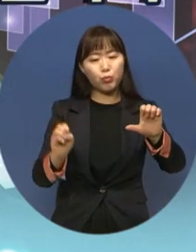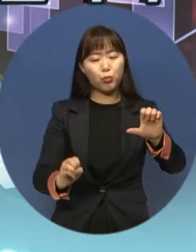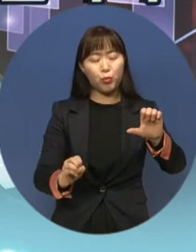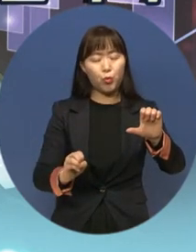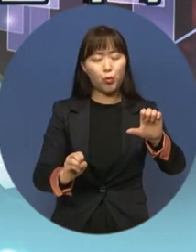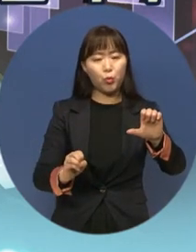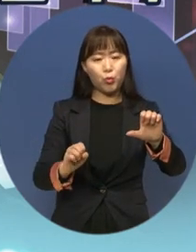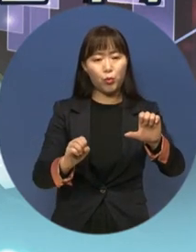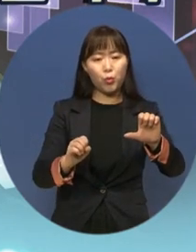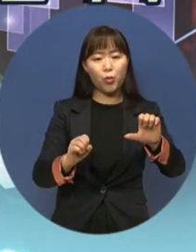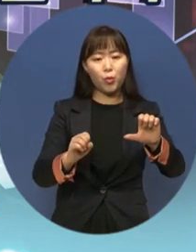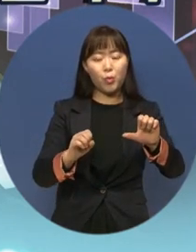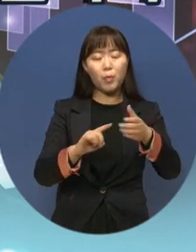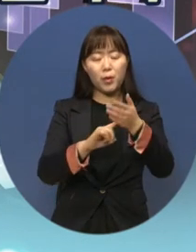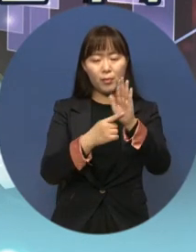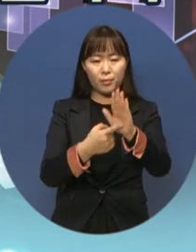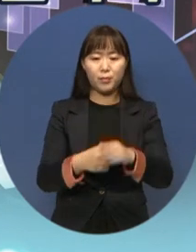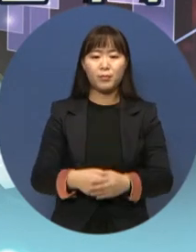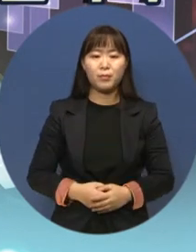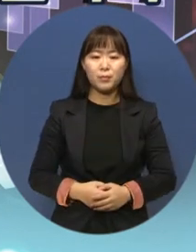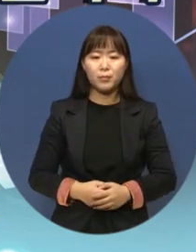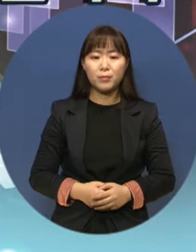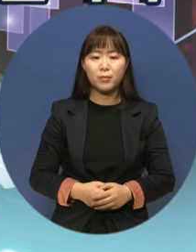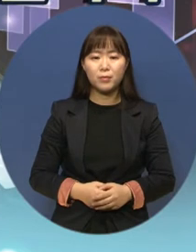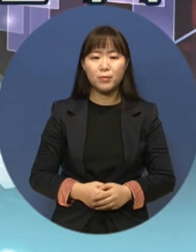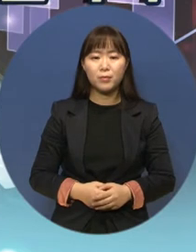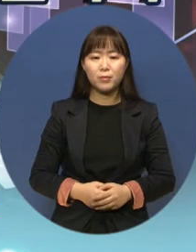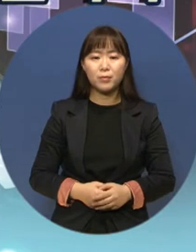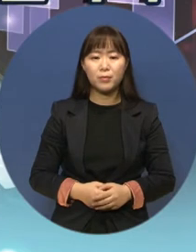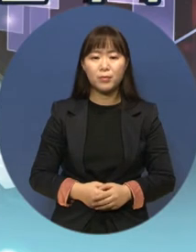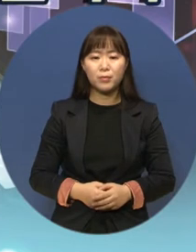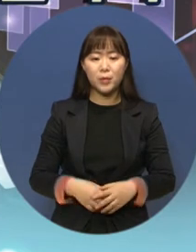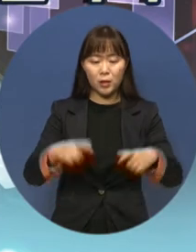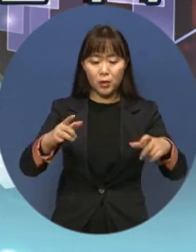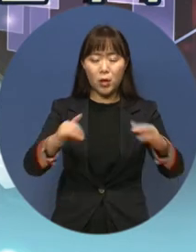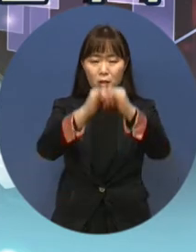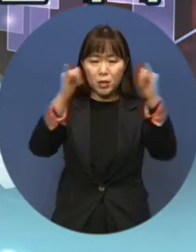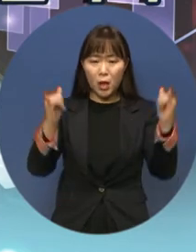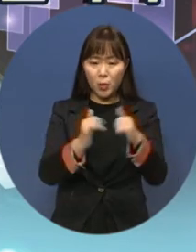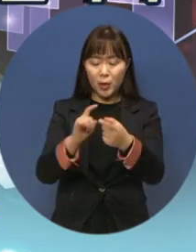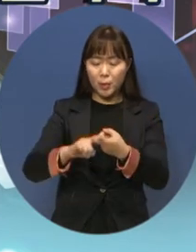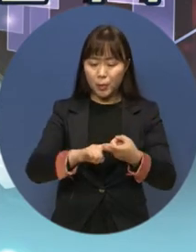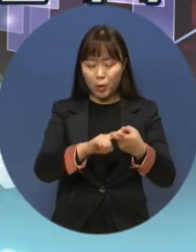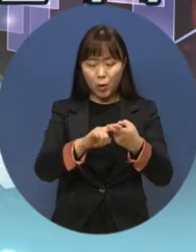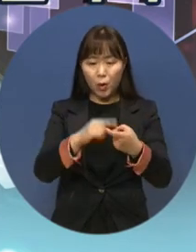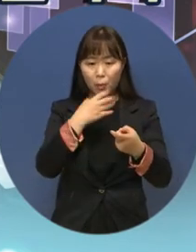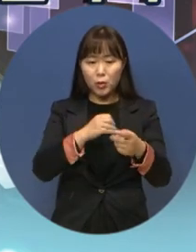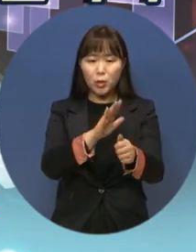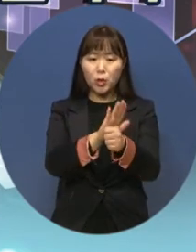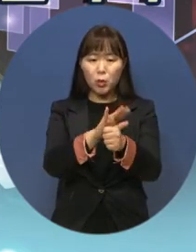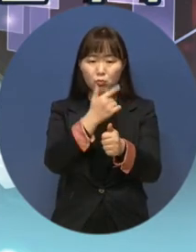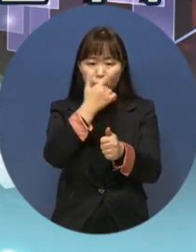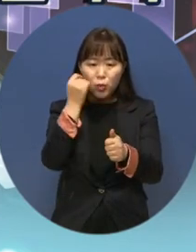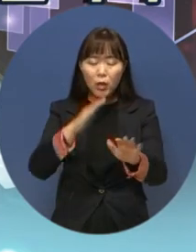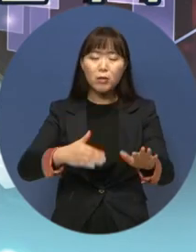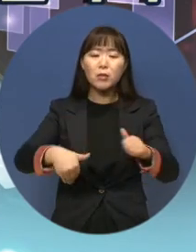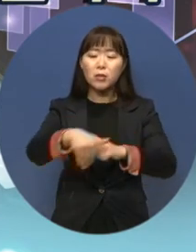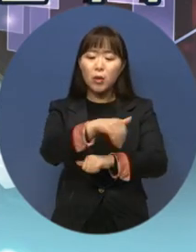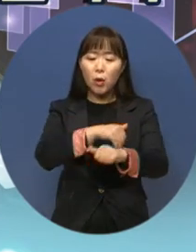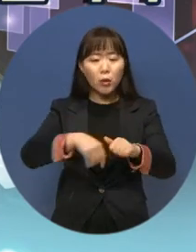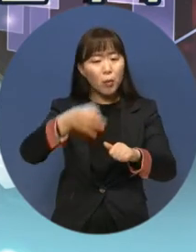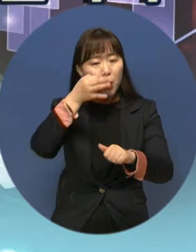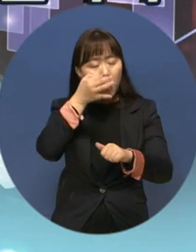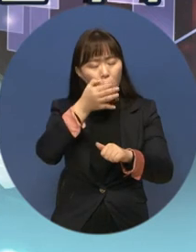45.9%에 달하는 것으로 조사됐습니다. 지역사회 인프라와 복지 지원이 부족한